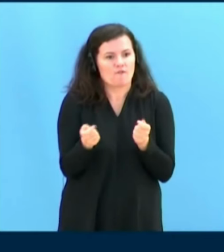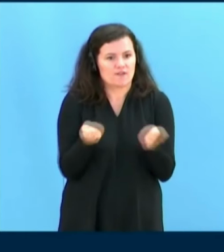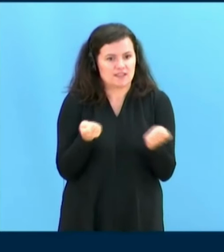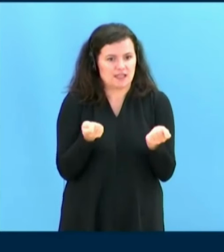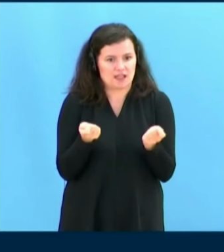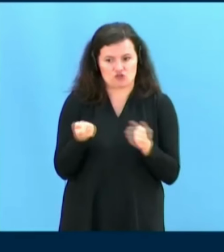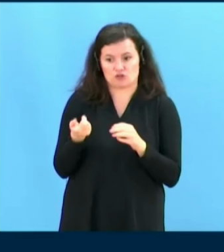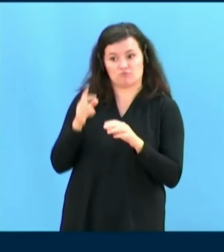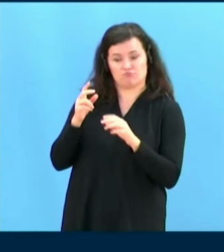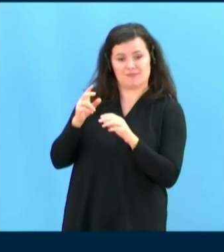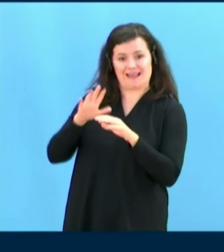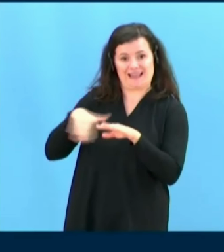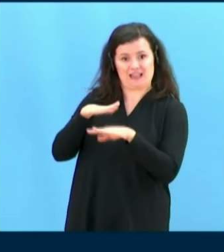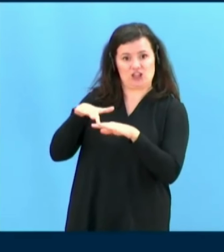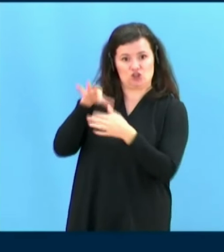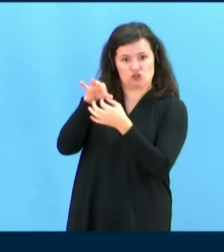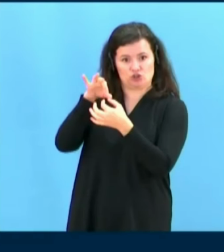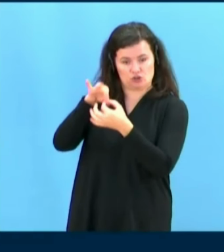увеличивать